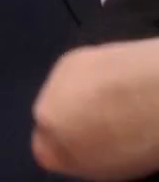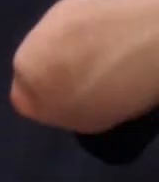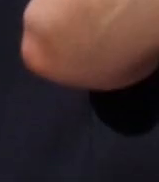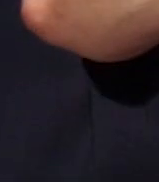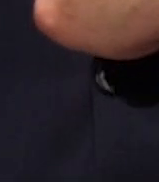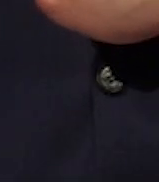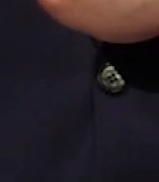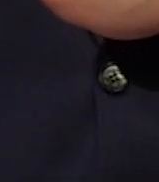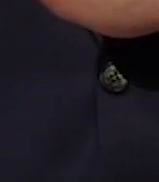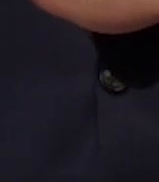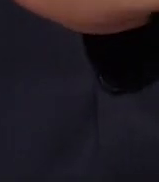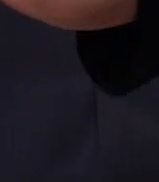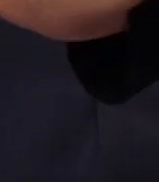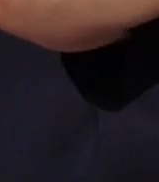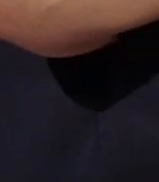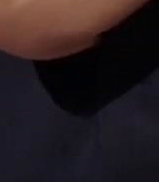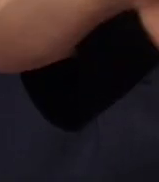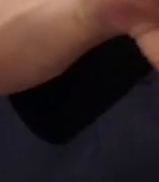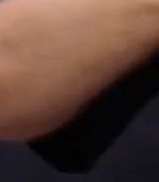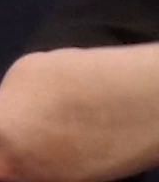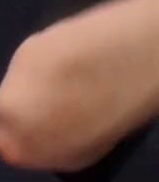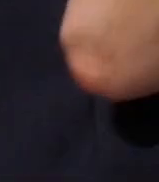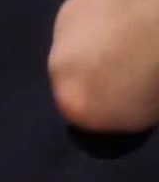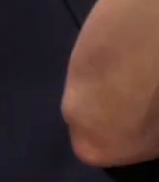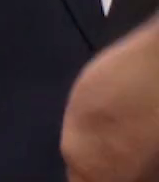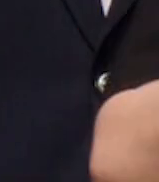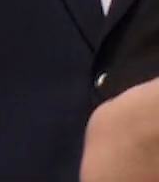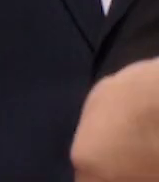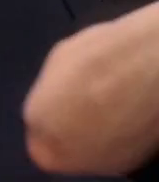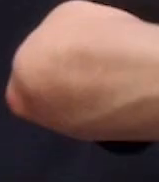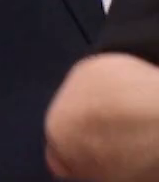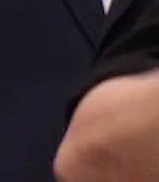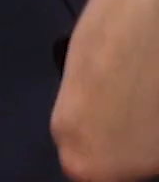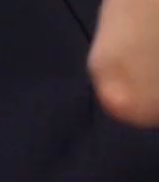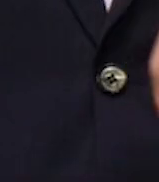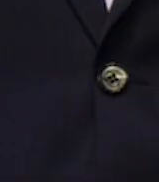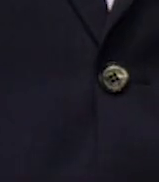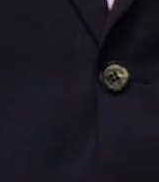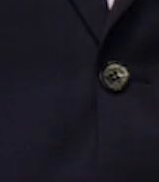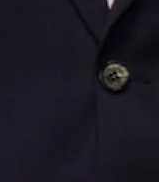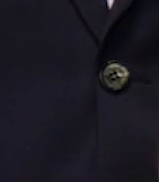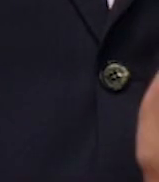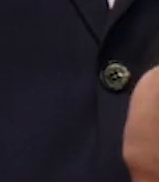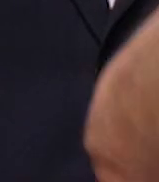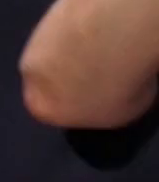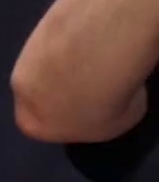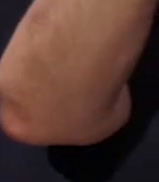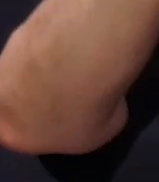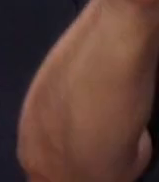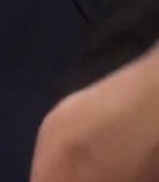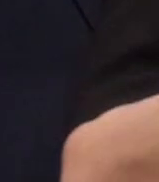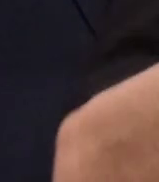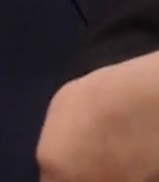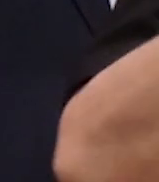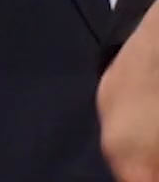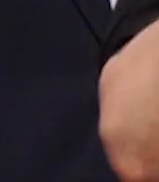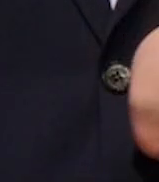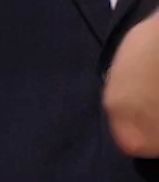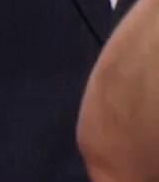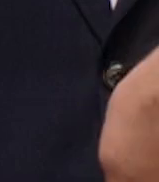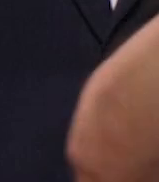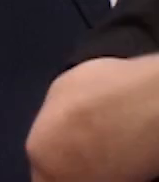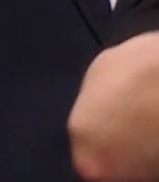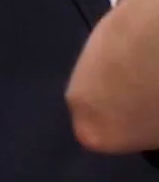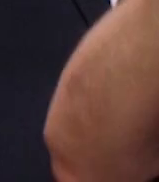방류를 묵인하겠습니까? 후쿠시마 방류소와 가장 먼저 닿을 알래스카, 캐나다, 미국 해안 도시에는 어떤